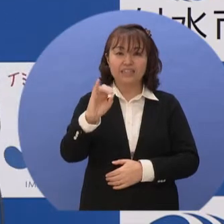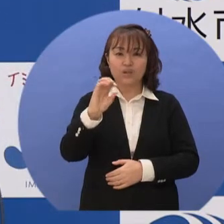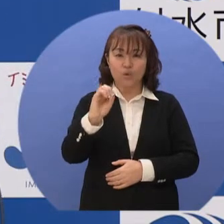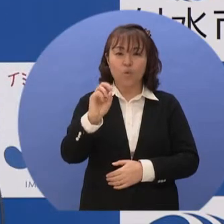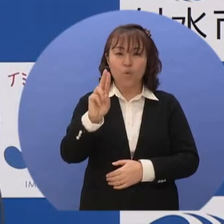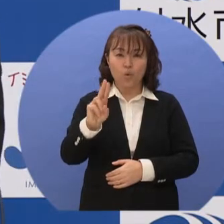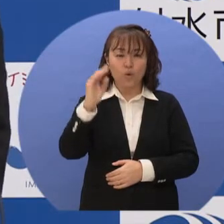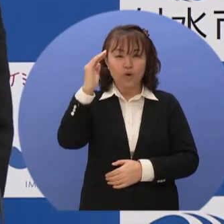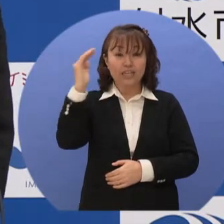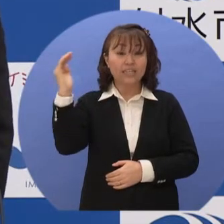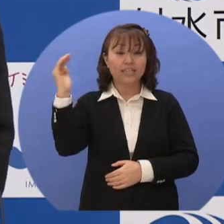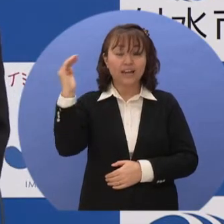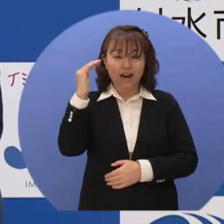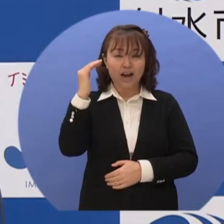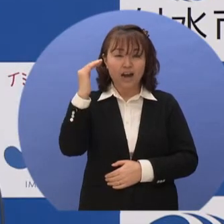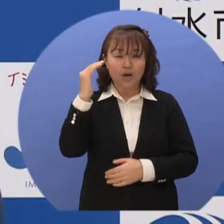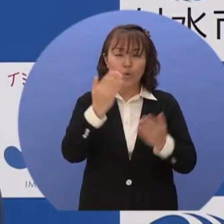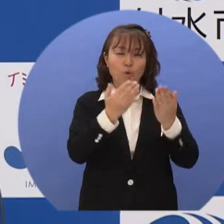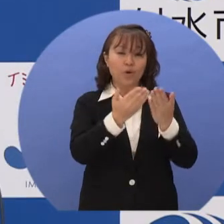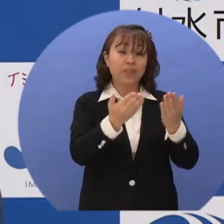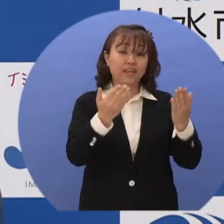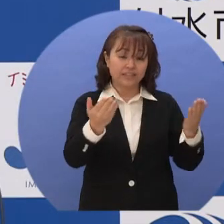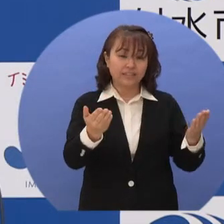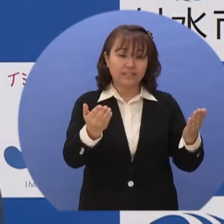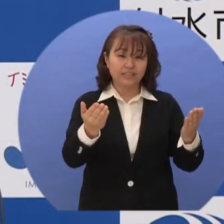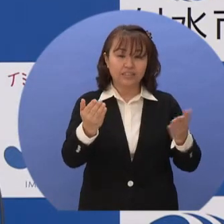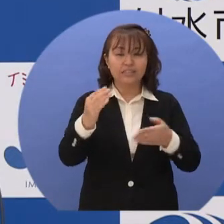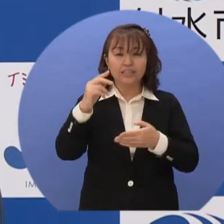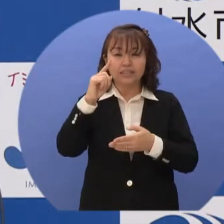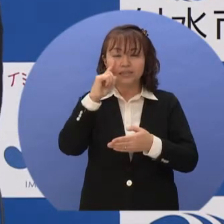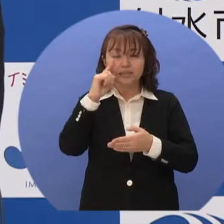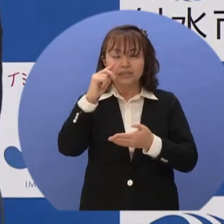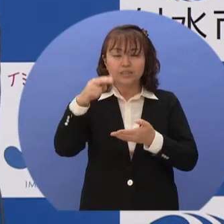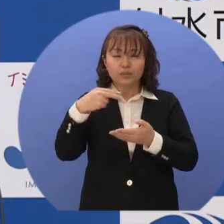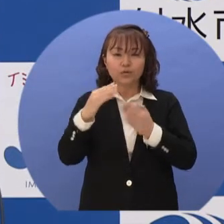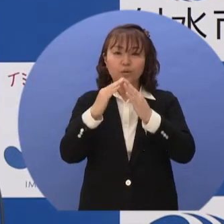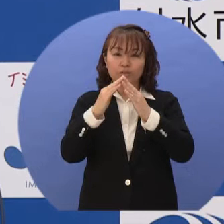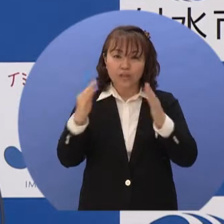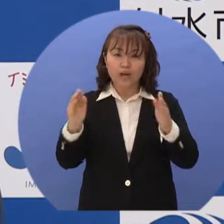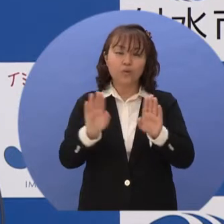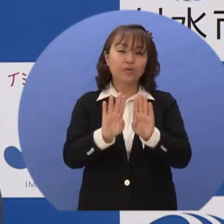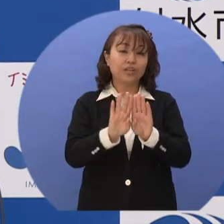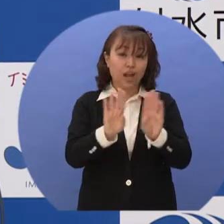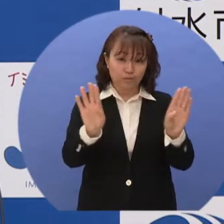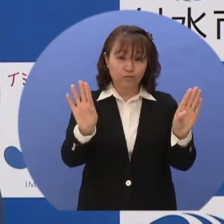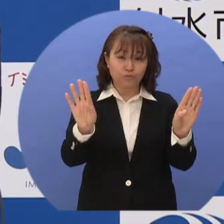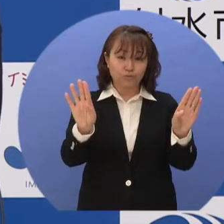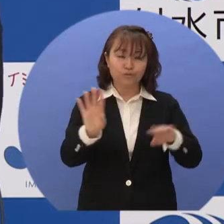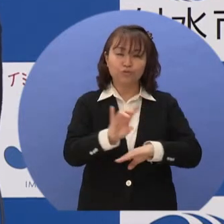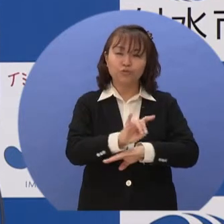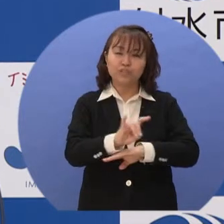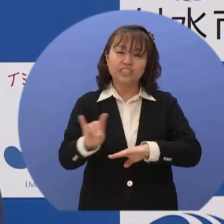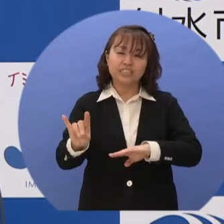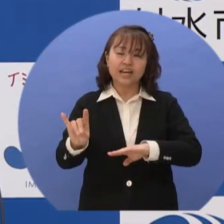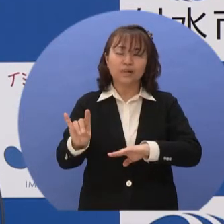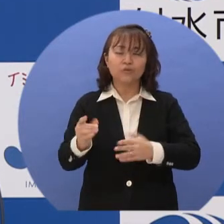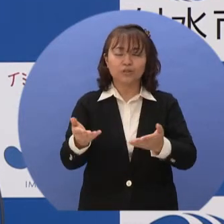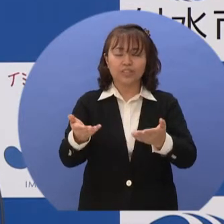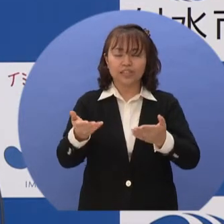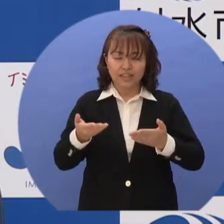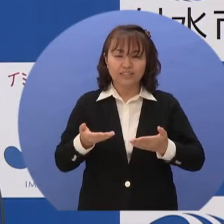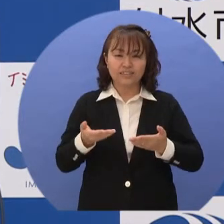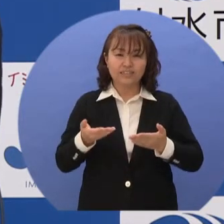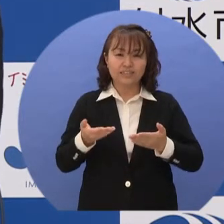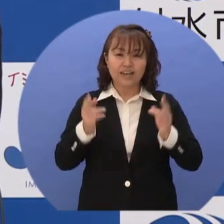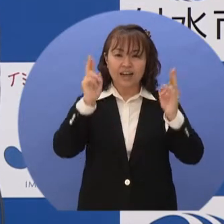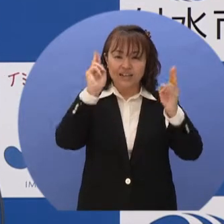するめにしてまたこういった展示や職会を行うというえまあ企画をされまた協力されまし